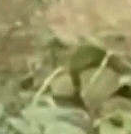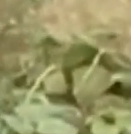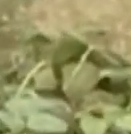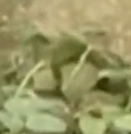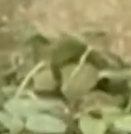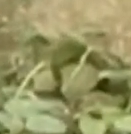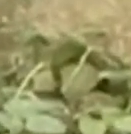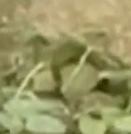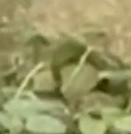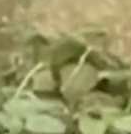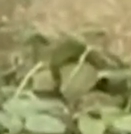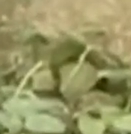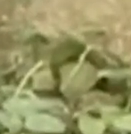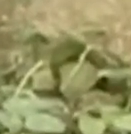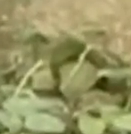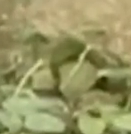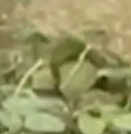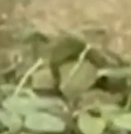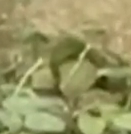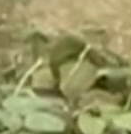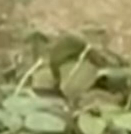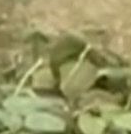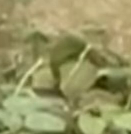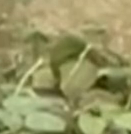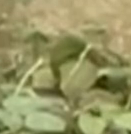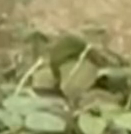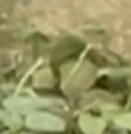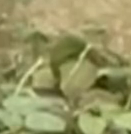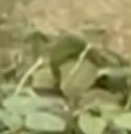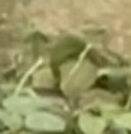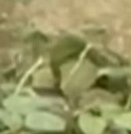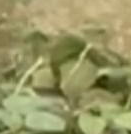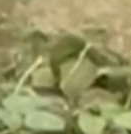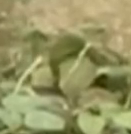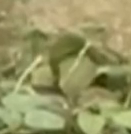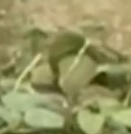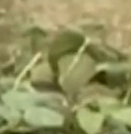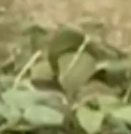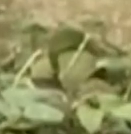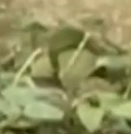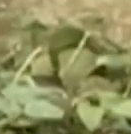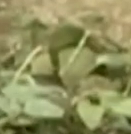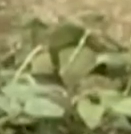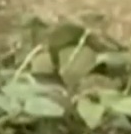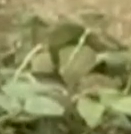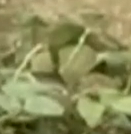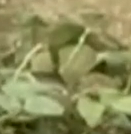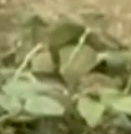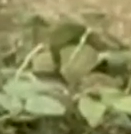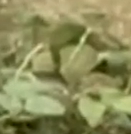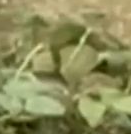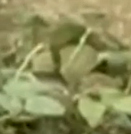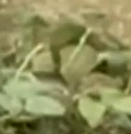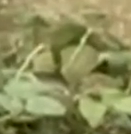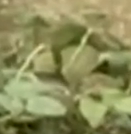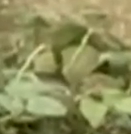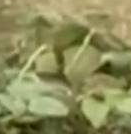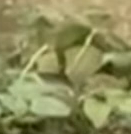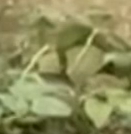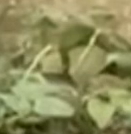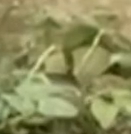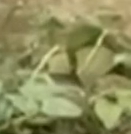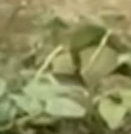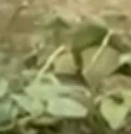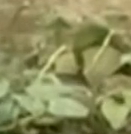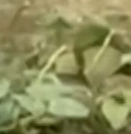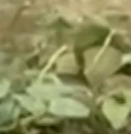ya hizi mbegu ambazo ni nyekundu, zingine ni nyeupe, ambao unafanya unafanya hizi